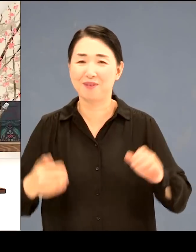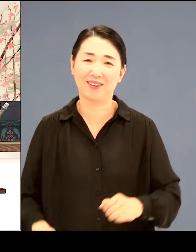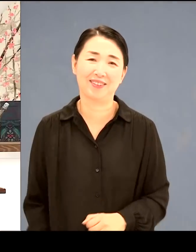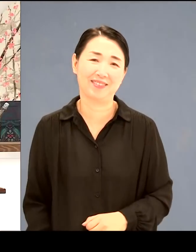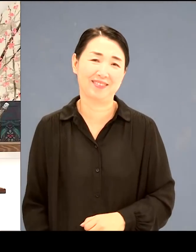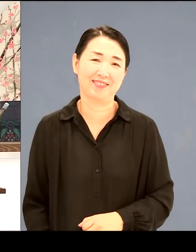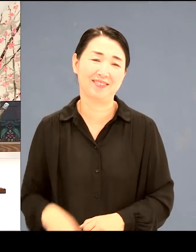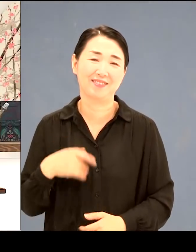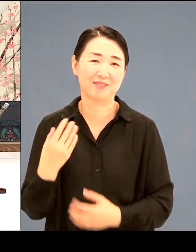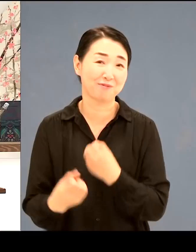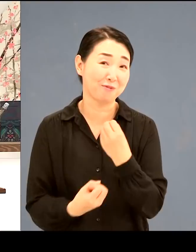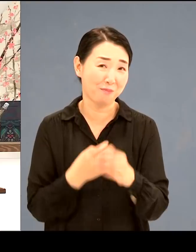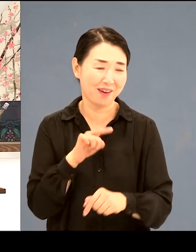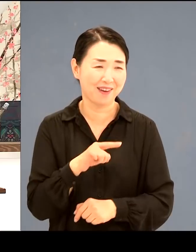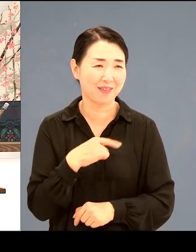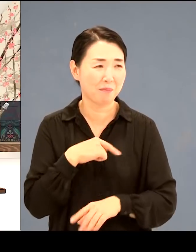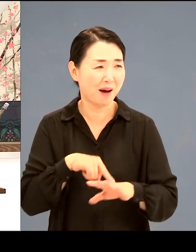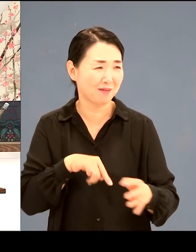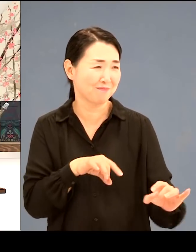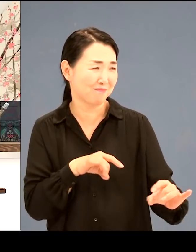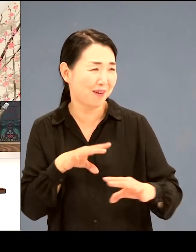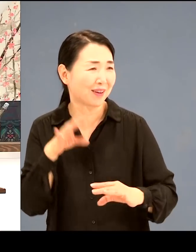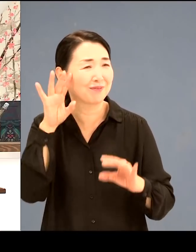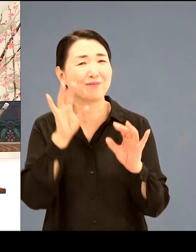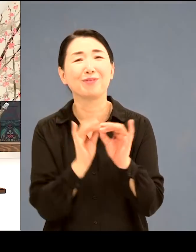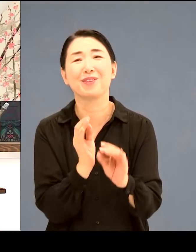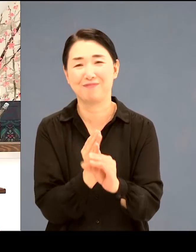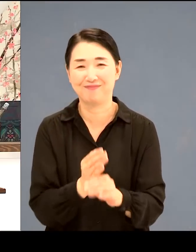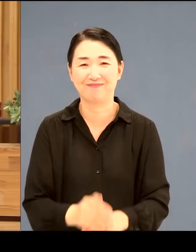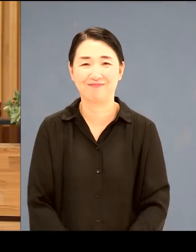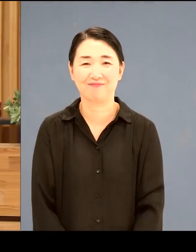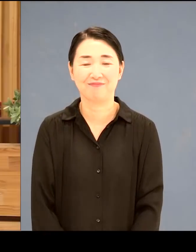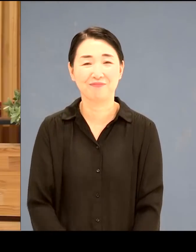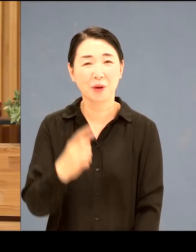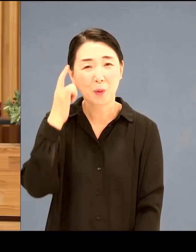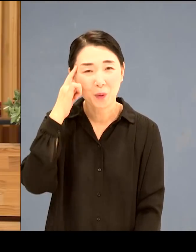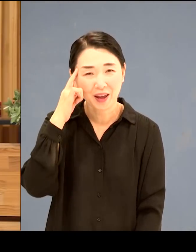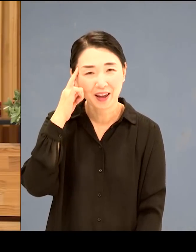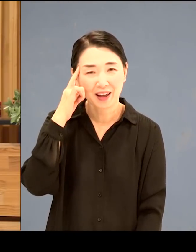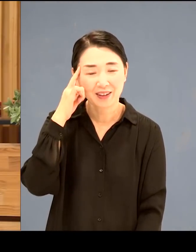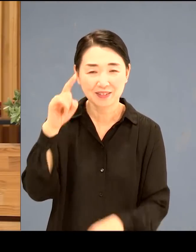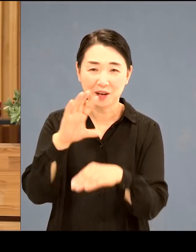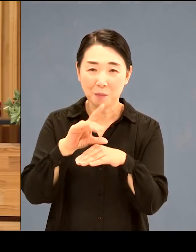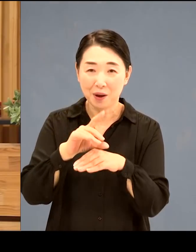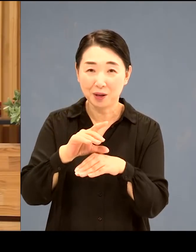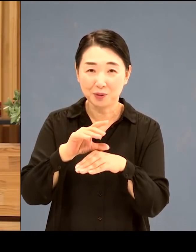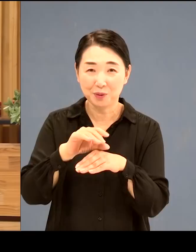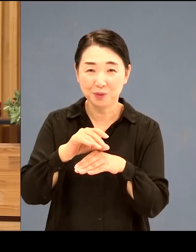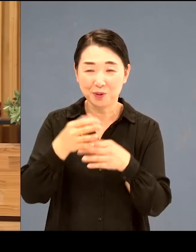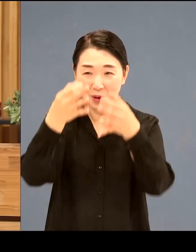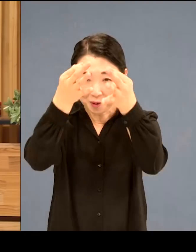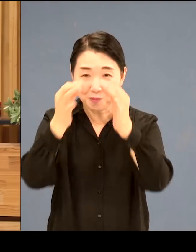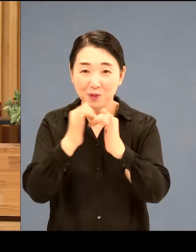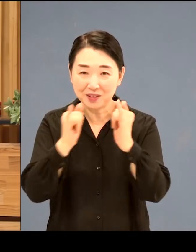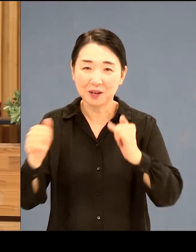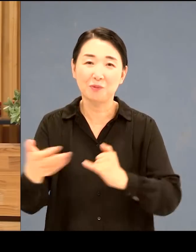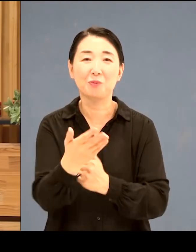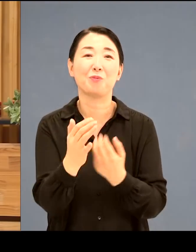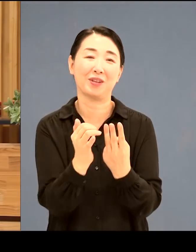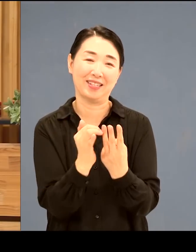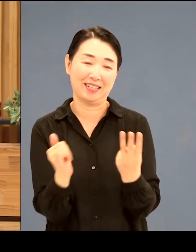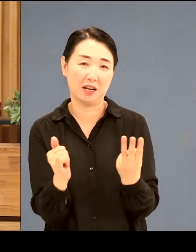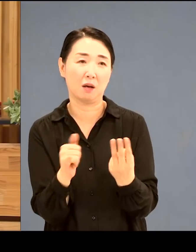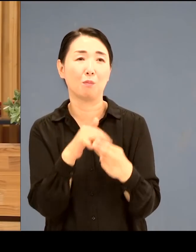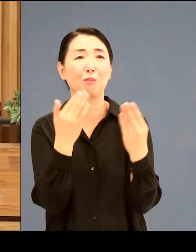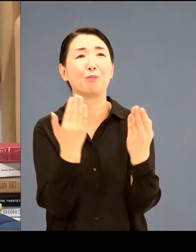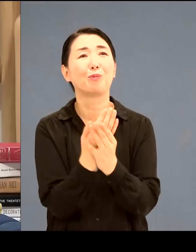고백이 네. 더 마음에 와닿고 그럼요. 공감도 되고 있어요 지금. 왜냐하면 지금 이 방송을 시청할 분들 또 여기 우리 앉은 우리 세 사람 모든 사람이